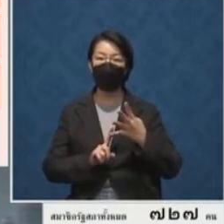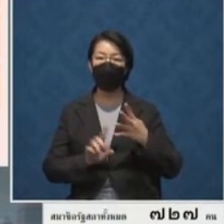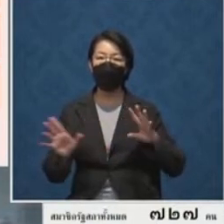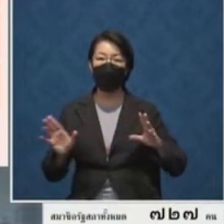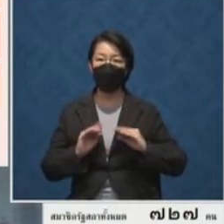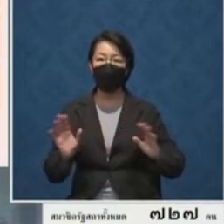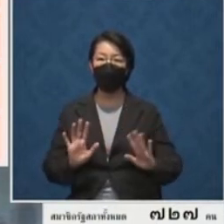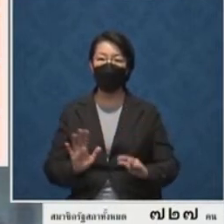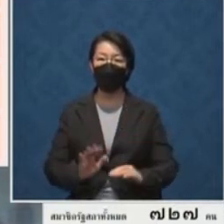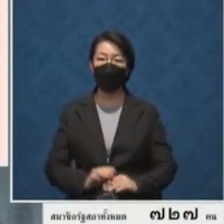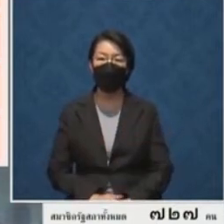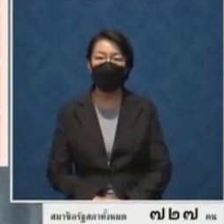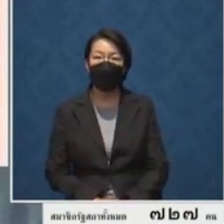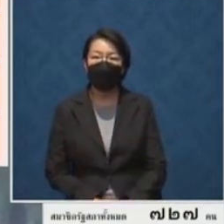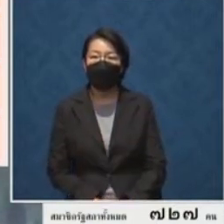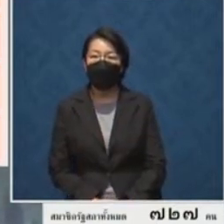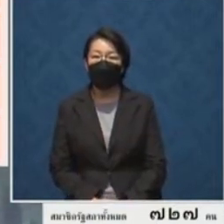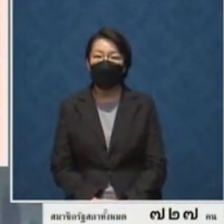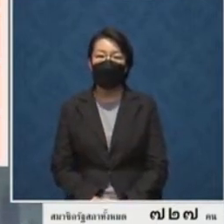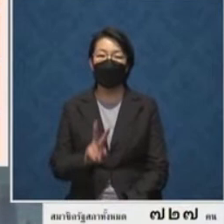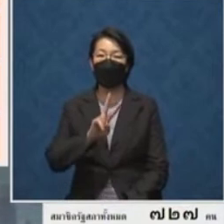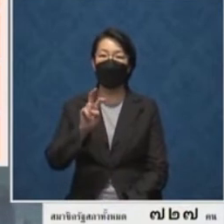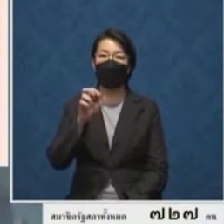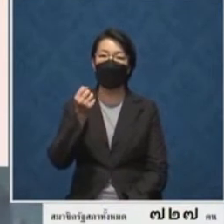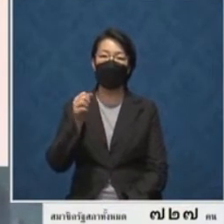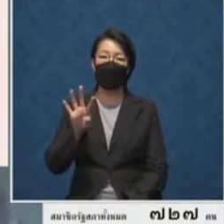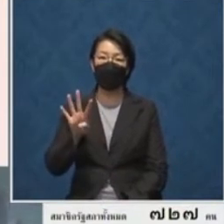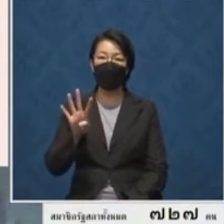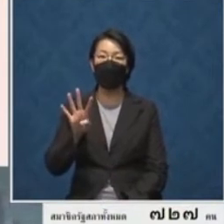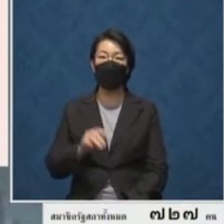การ 214นายธนกรชัยกุล